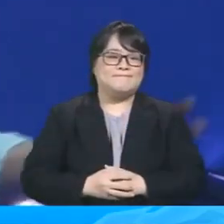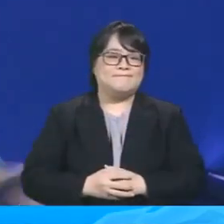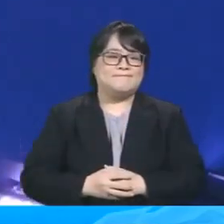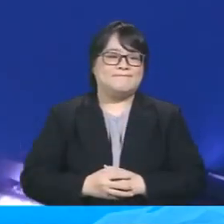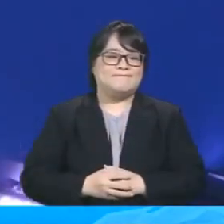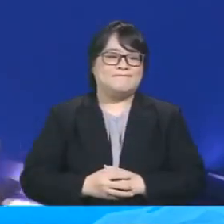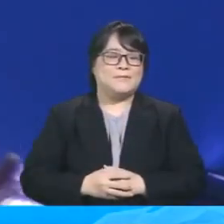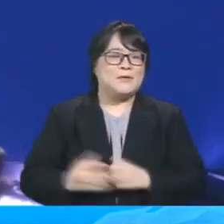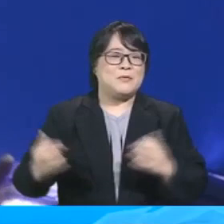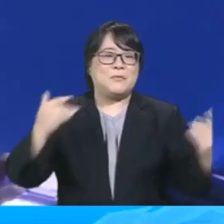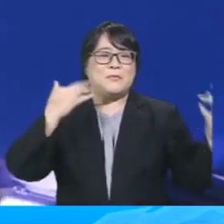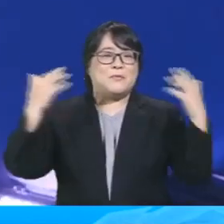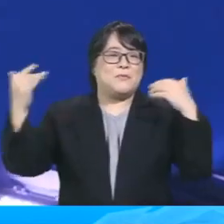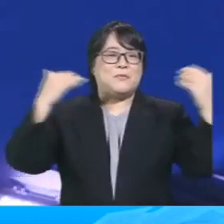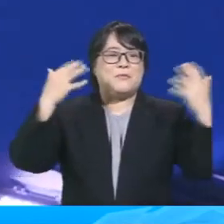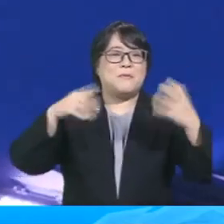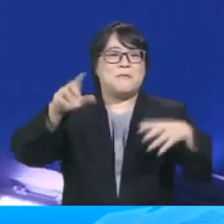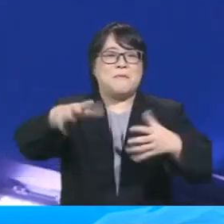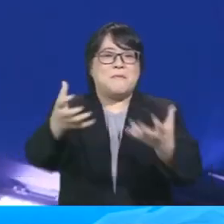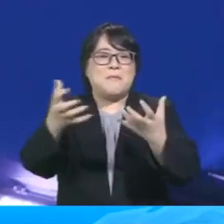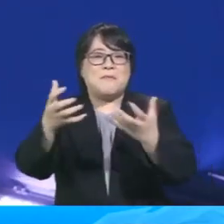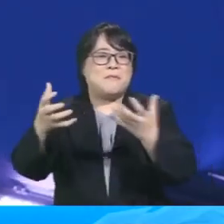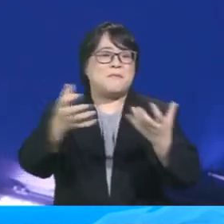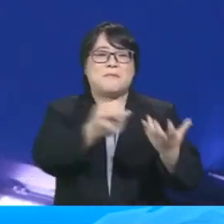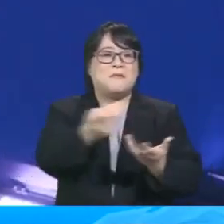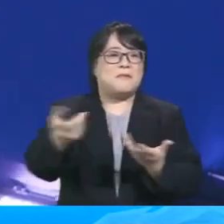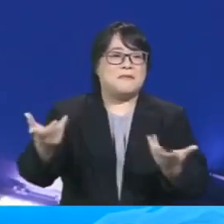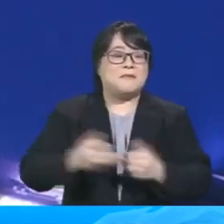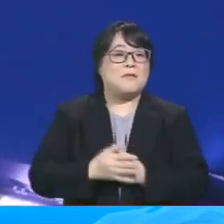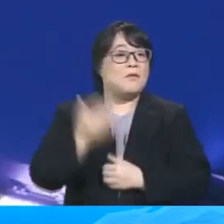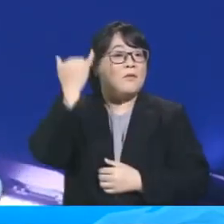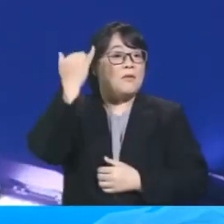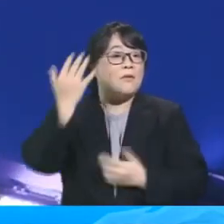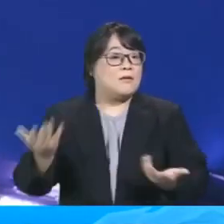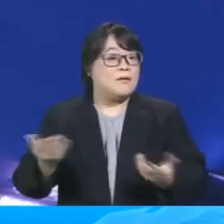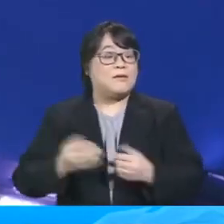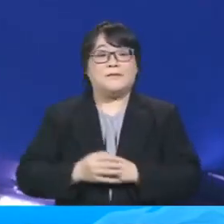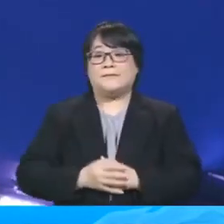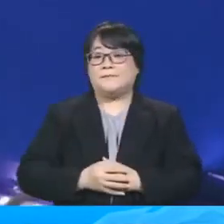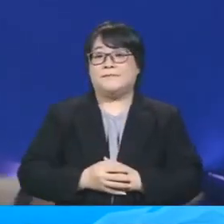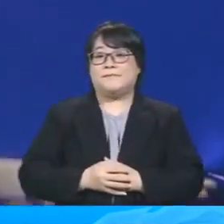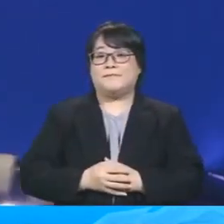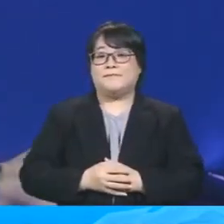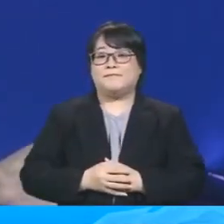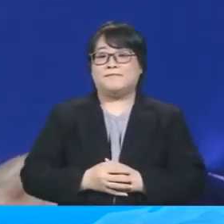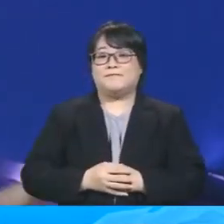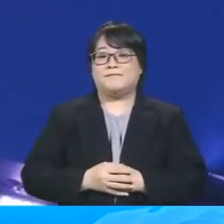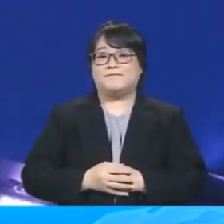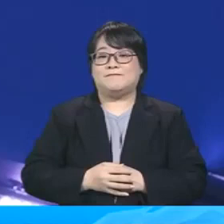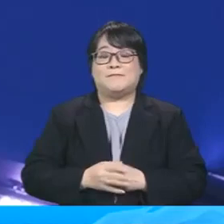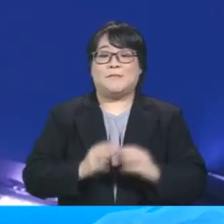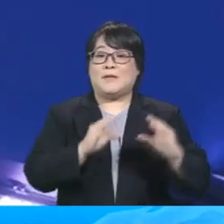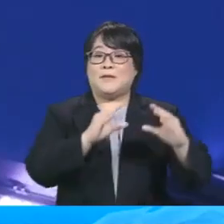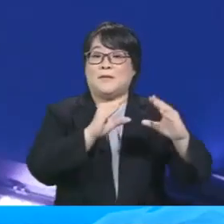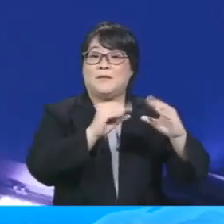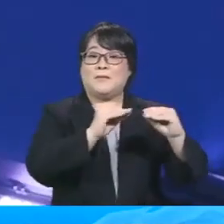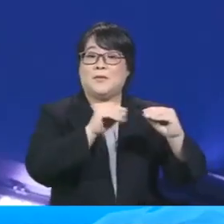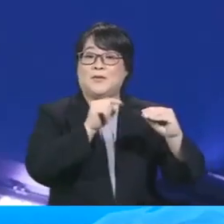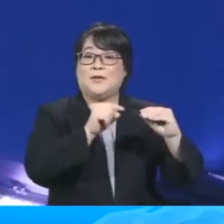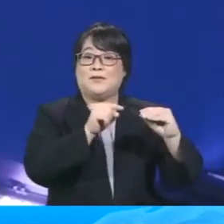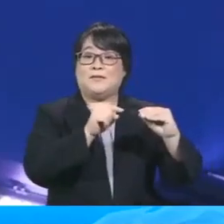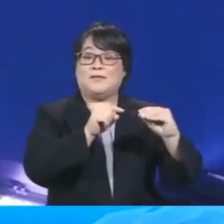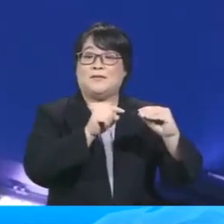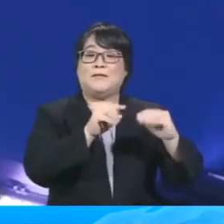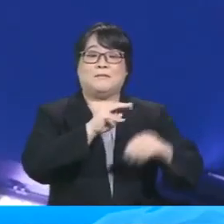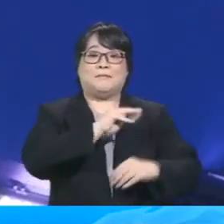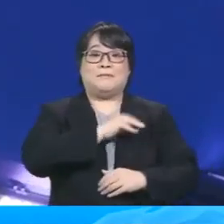Hirup piku di sini pelaksanaan. Sebab itu dalam mesyuarat